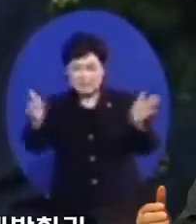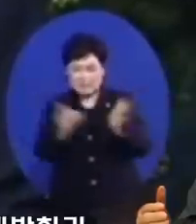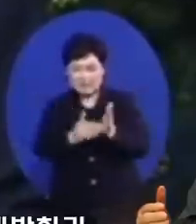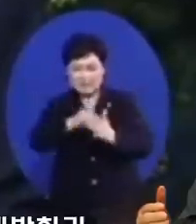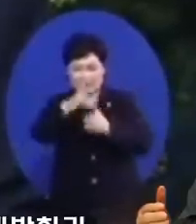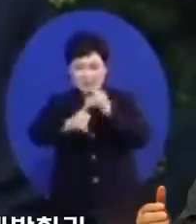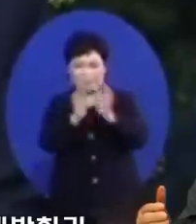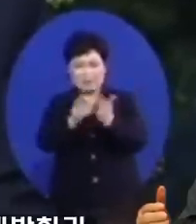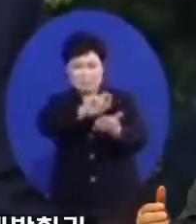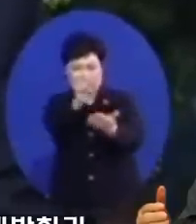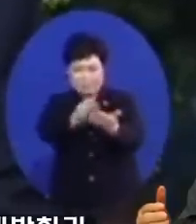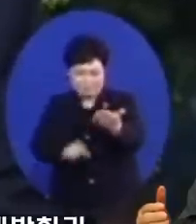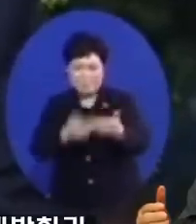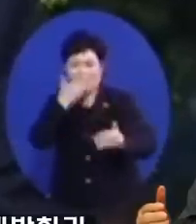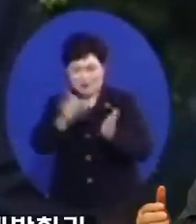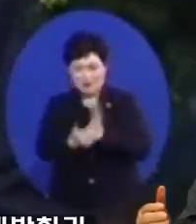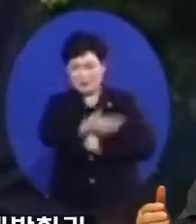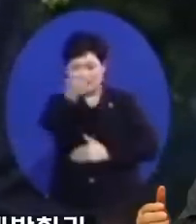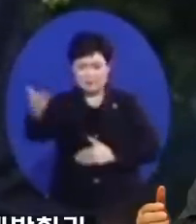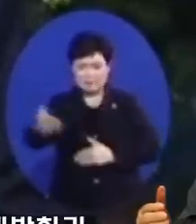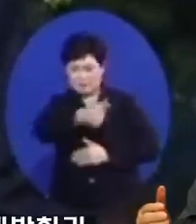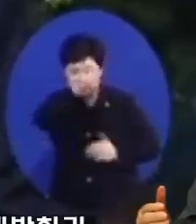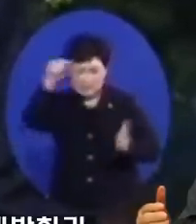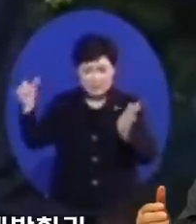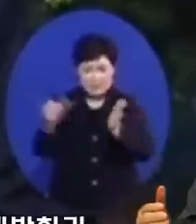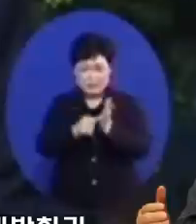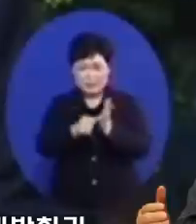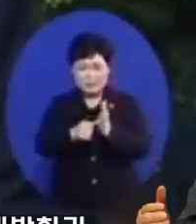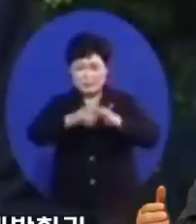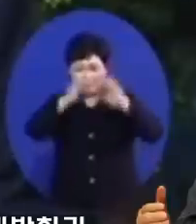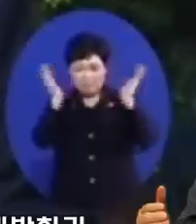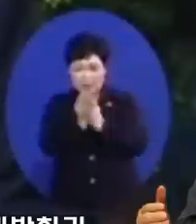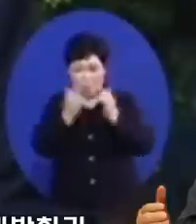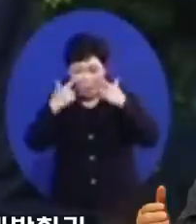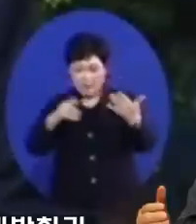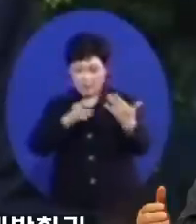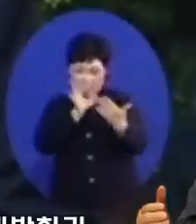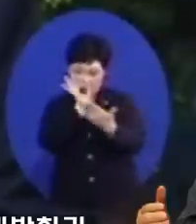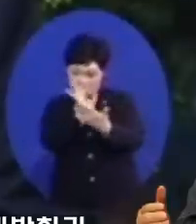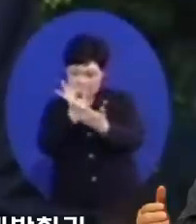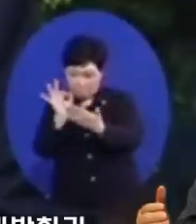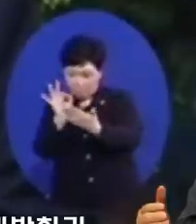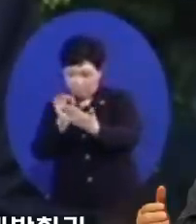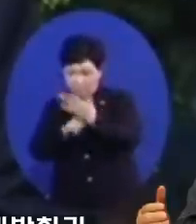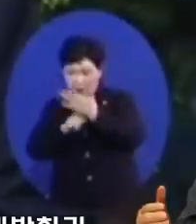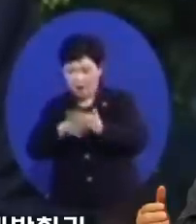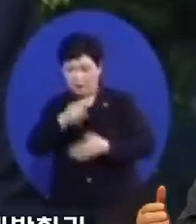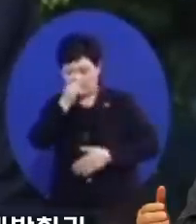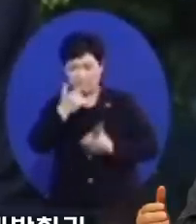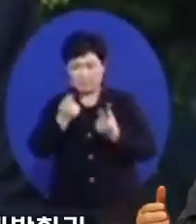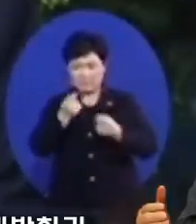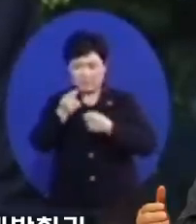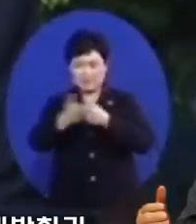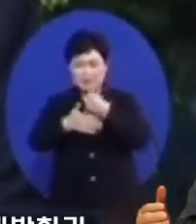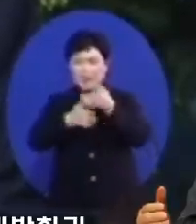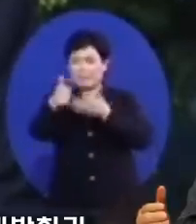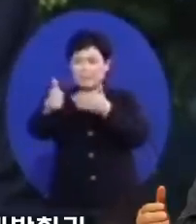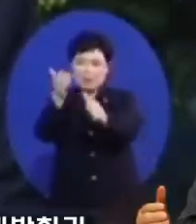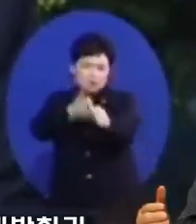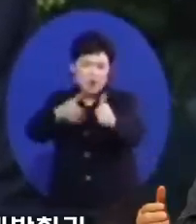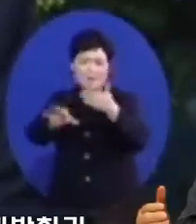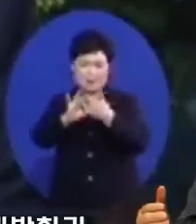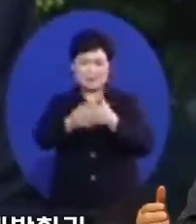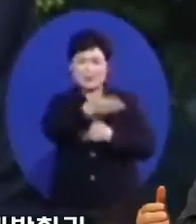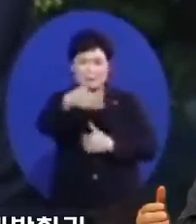놓았습니다. 하나님이 여러분 일생을 손금 보듯이 보고 계세요. 그러므로 여러분이 하나님께 구하면 하나님이 이미 여러분